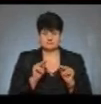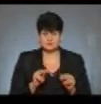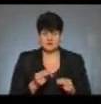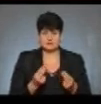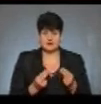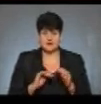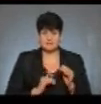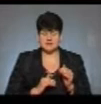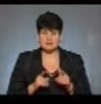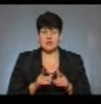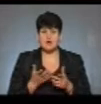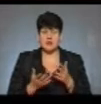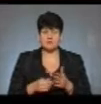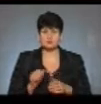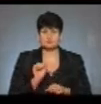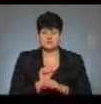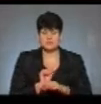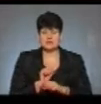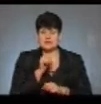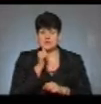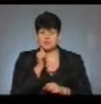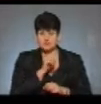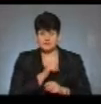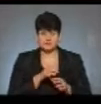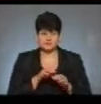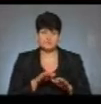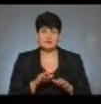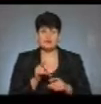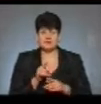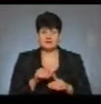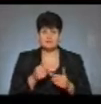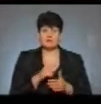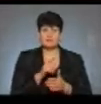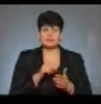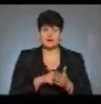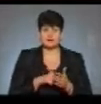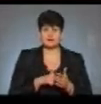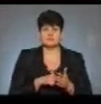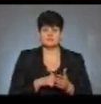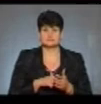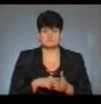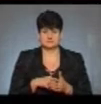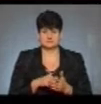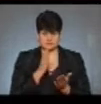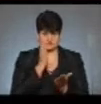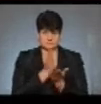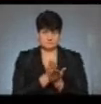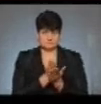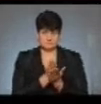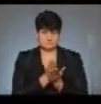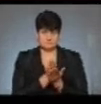бізнес, або прикрити тіньові потоки. І він все-таки поставив питання Руба і дав